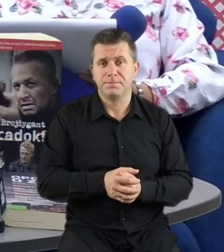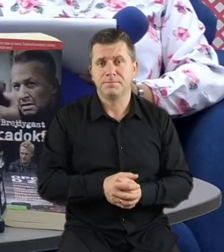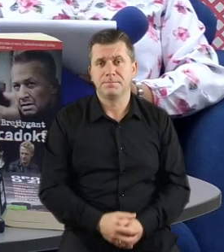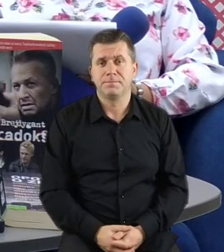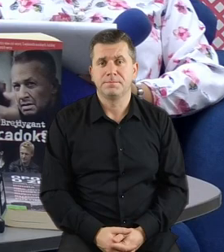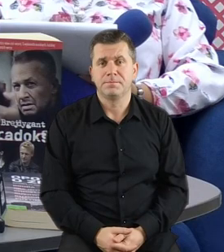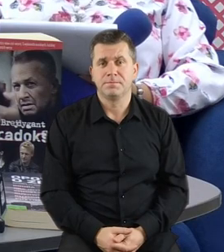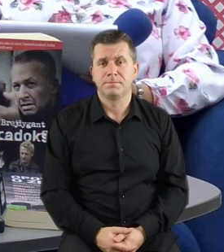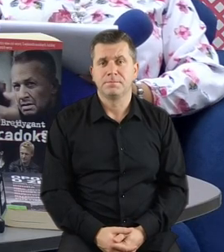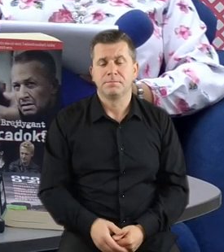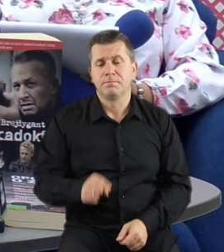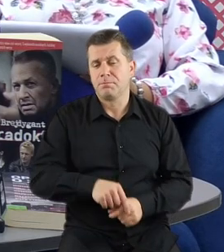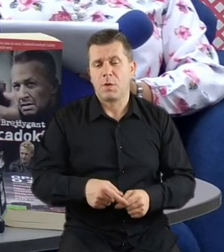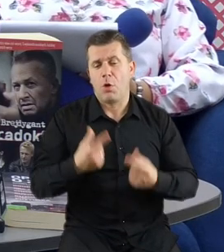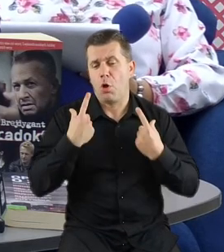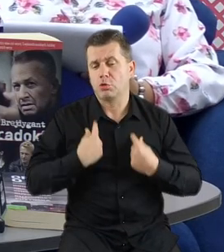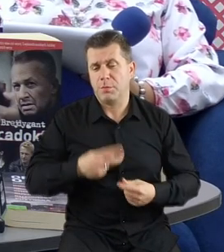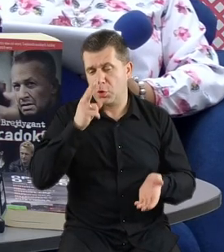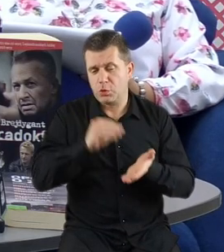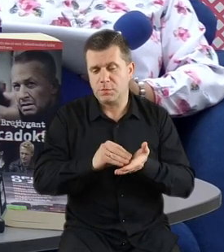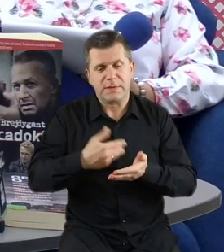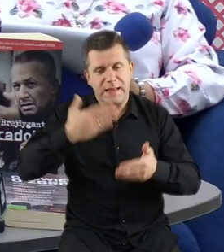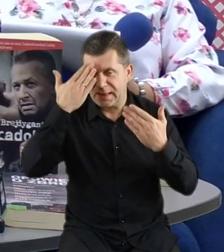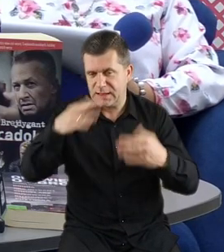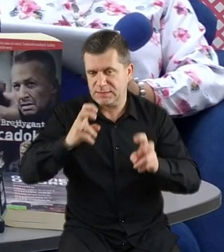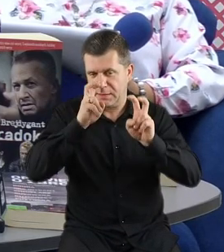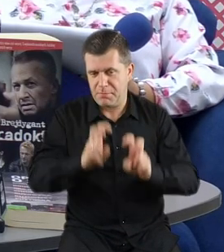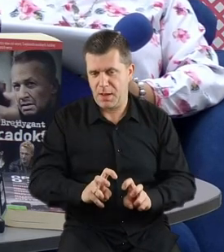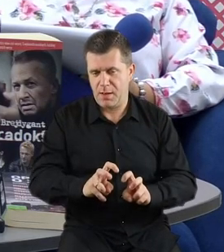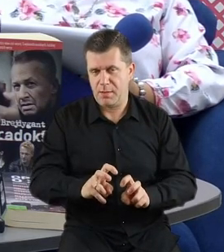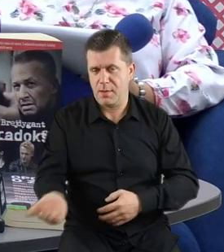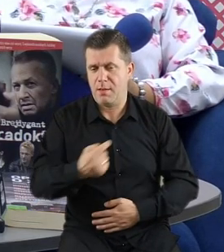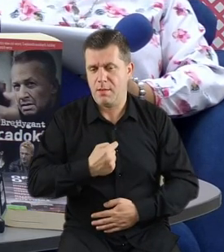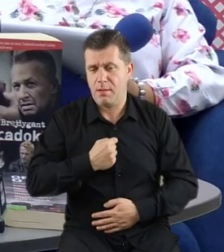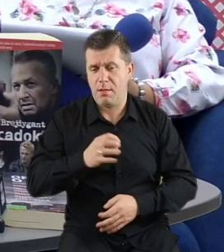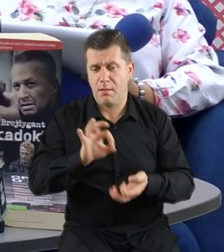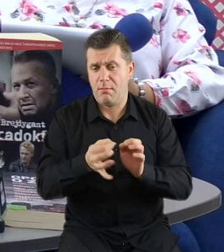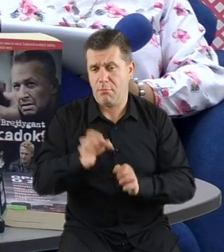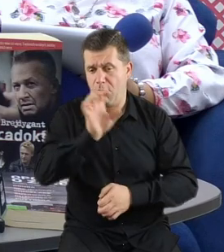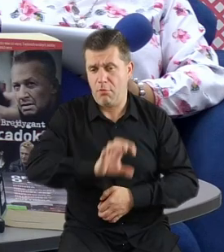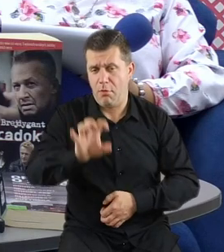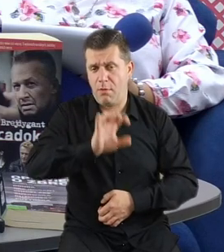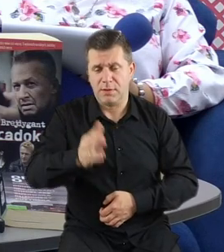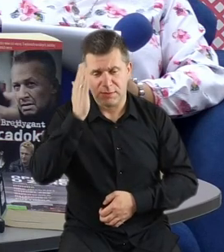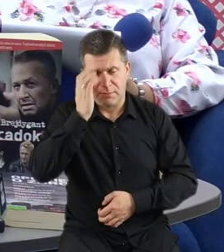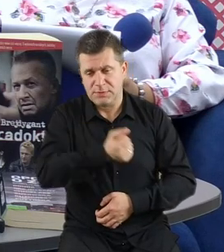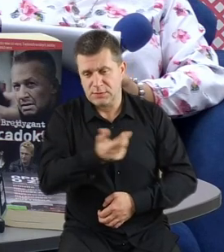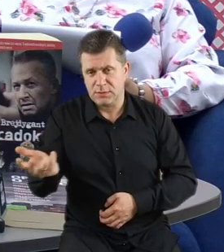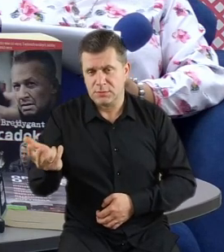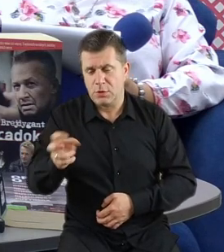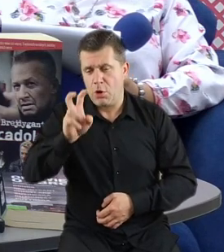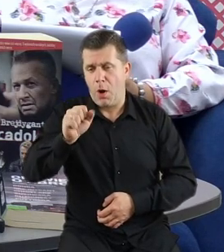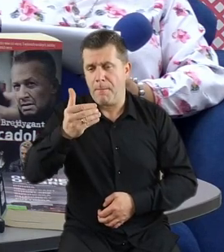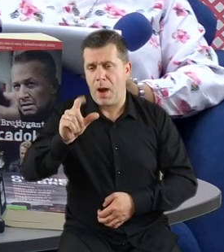No tak mogę z osobistego doświadczenia, nie wiem, nie znam badań, ale ja jak znam powiedzmy serial